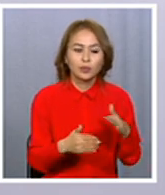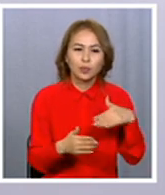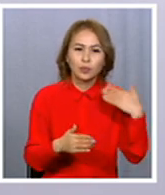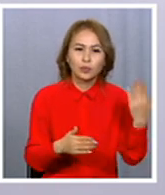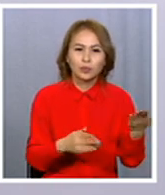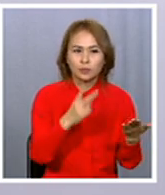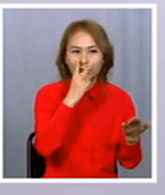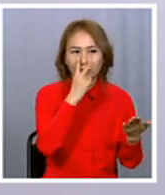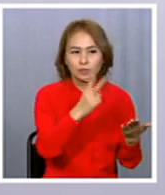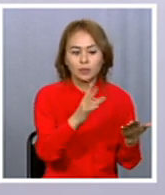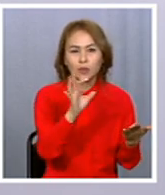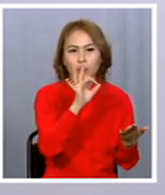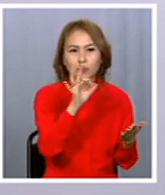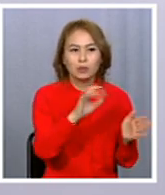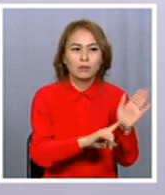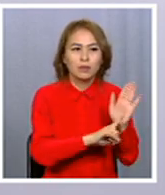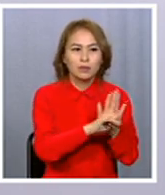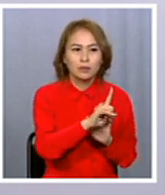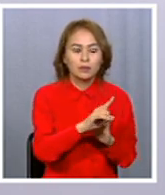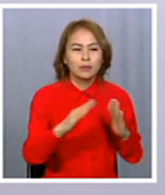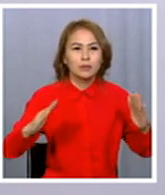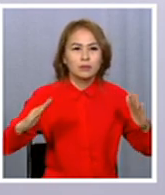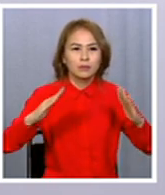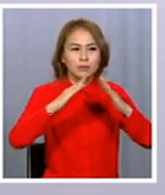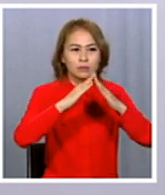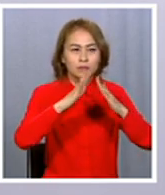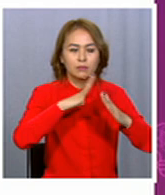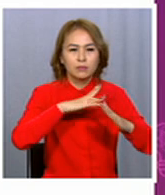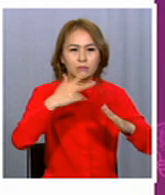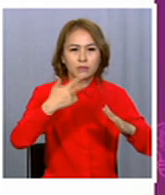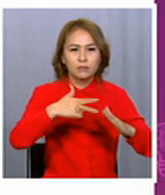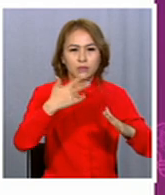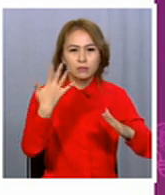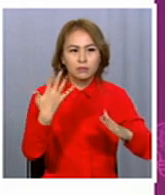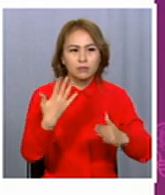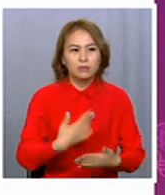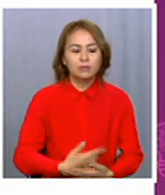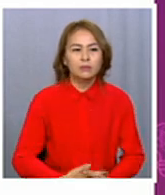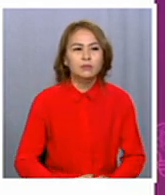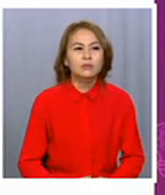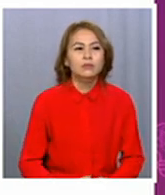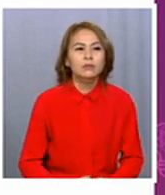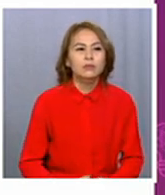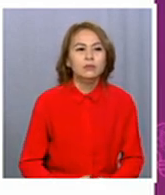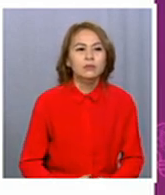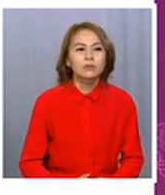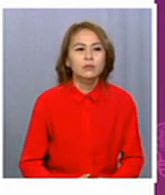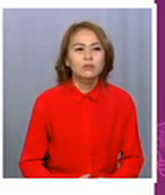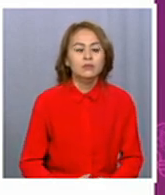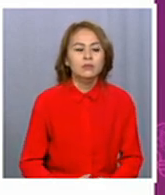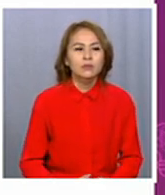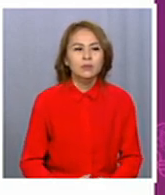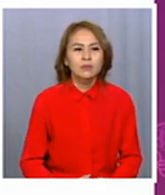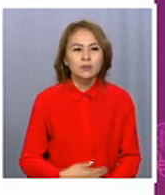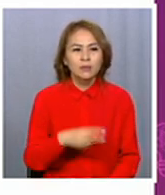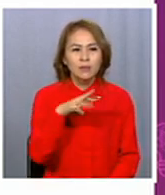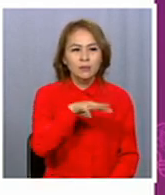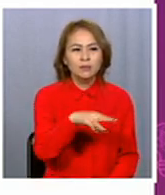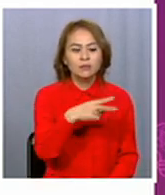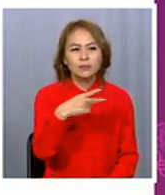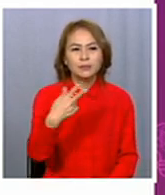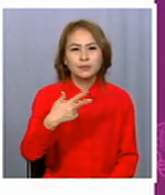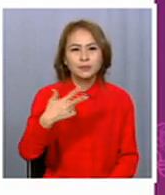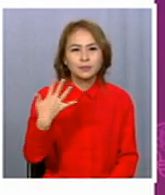бар. 0-ден бастаймыз және мына үйдің төбесі 35 градусқа тең болып тұр. Жазып қояйық. М бұрышы